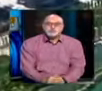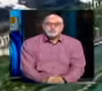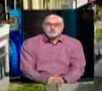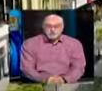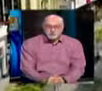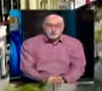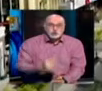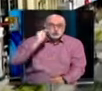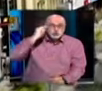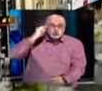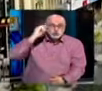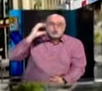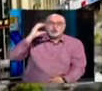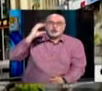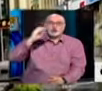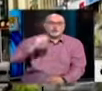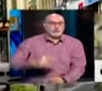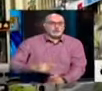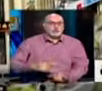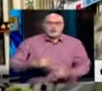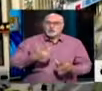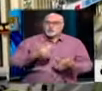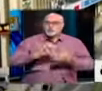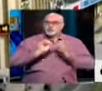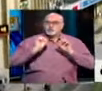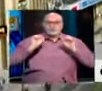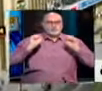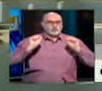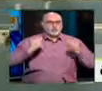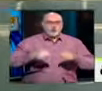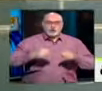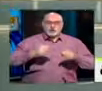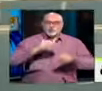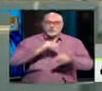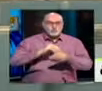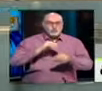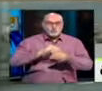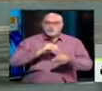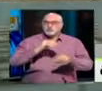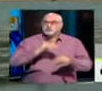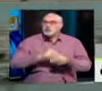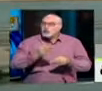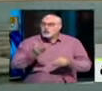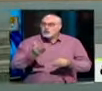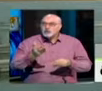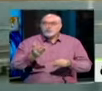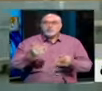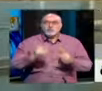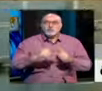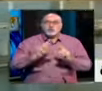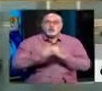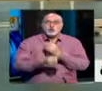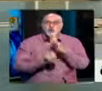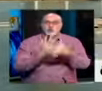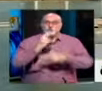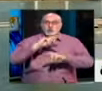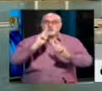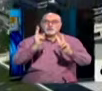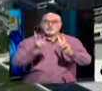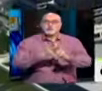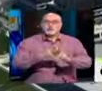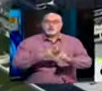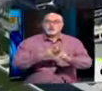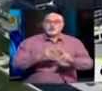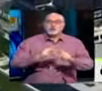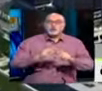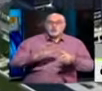الصين القوة الاقتصادية العالمية ومثال لاقتصاد المستقبل بمدن جديدة تجمع بين